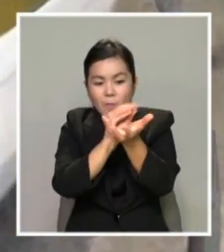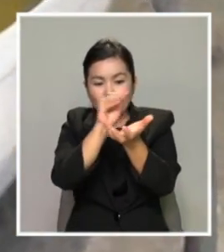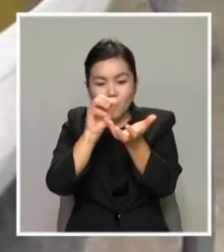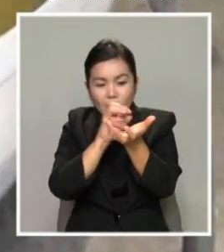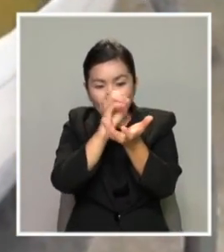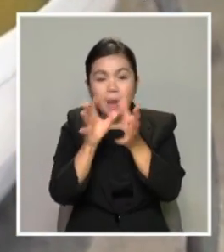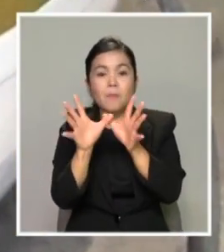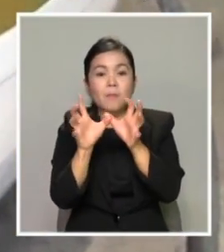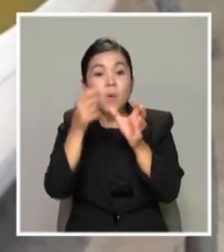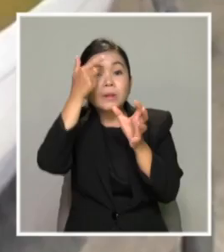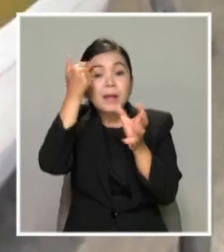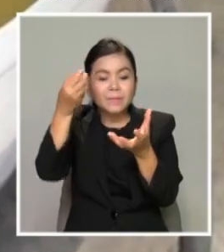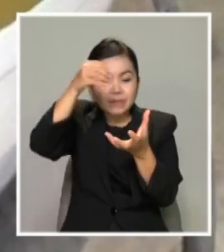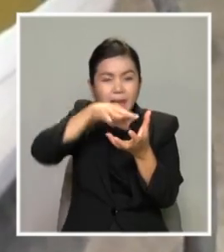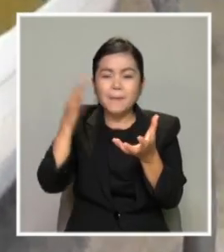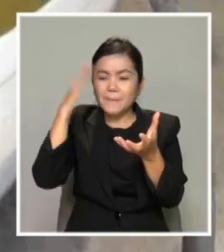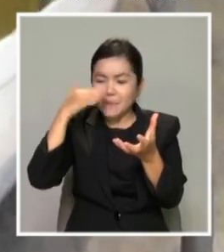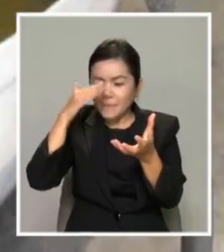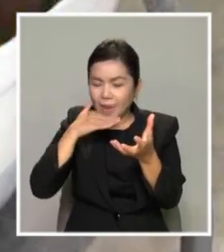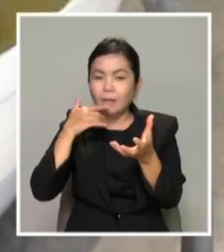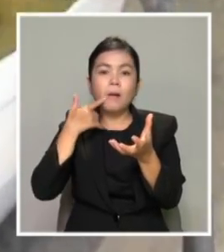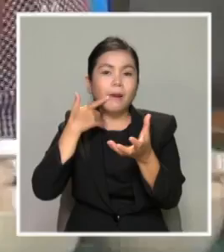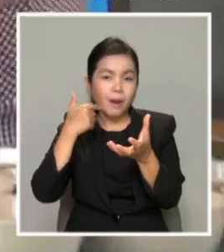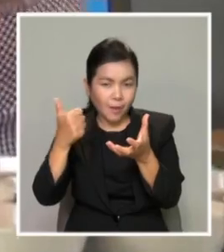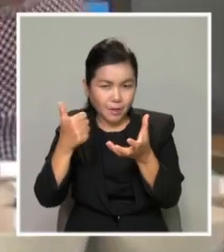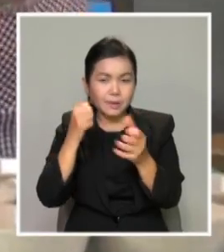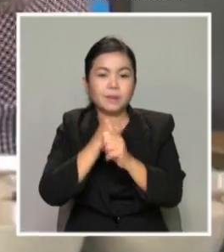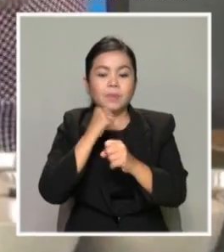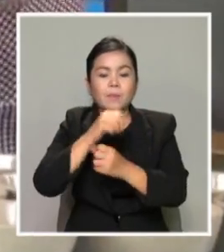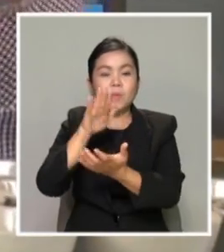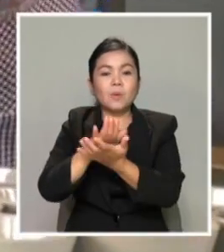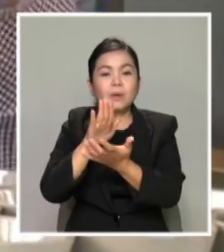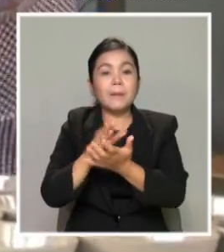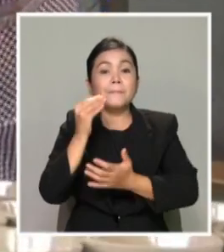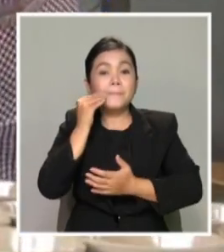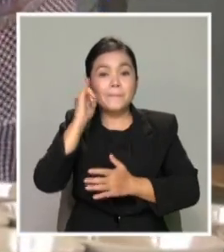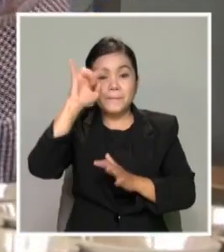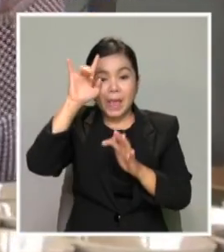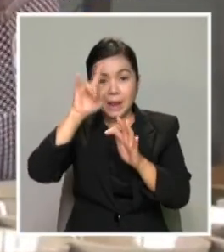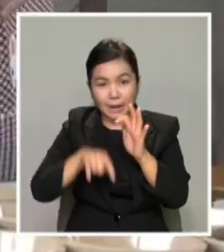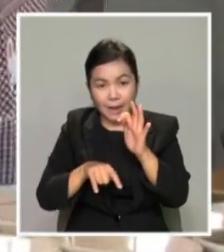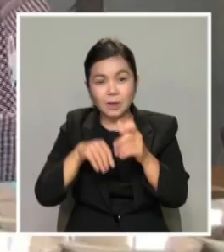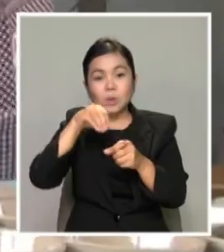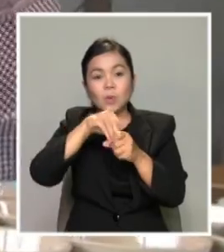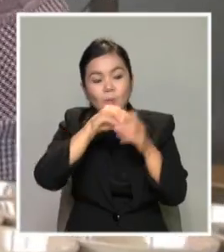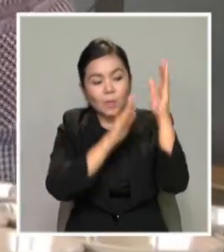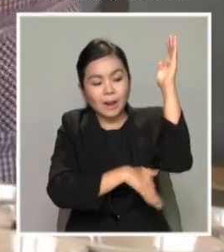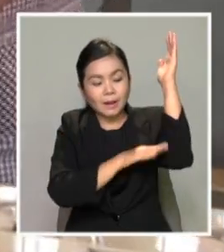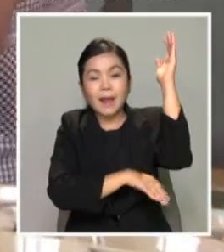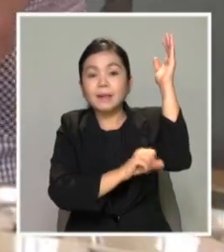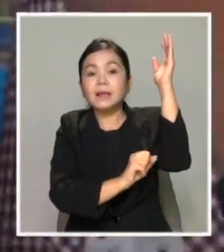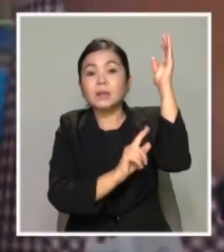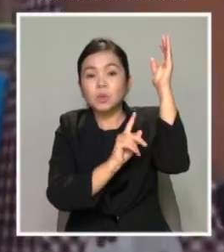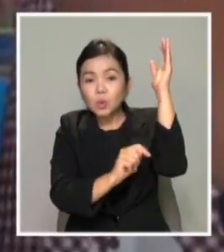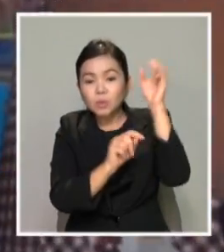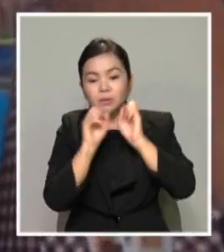ไปปรุงรสชาติให้เผ็ดกลมกล่อมที่โรงเรียนบ้านไร่อำเภอท่าแพจังหวัดสตูลมีการจัดการ